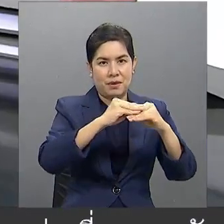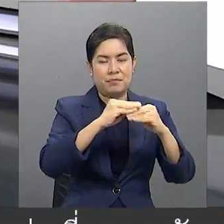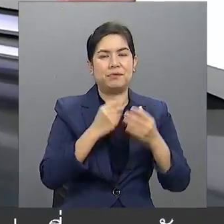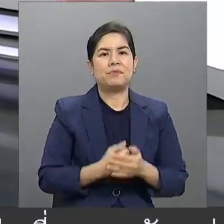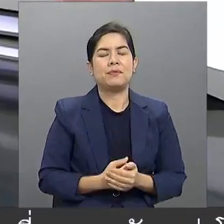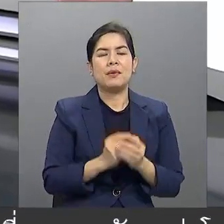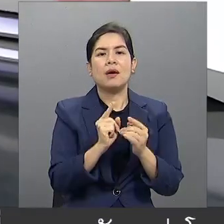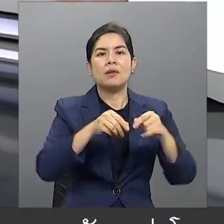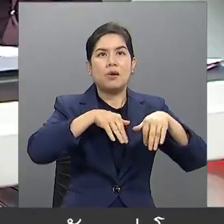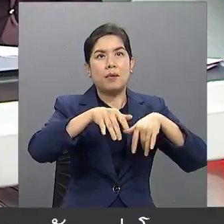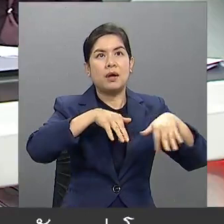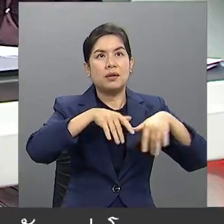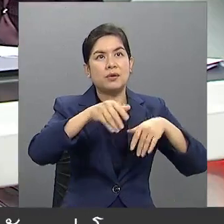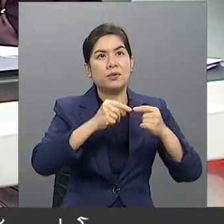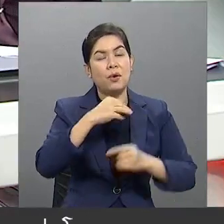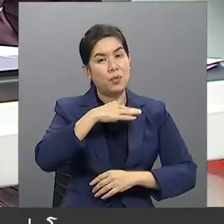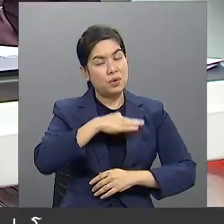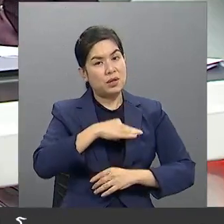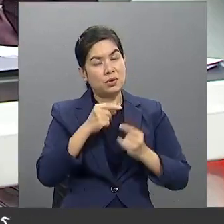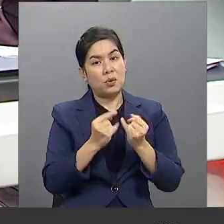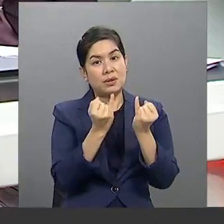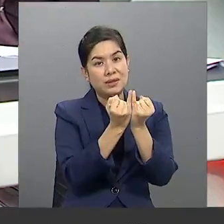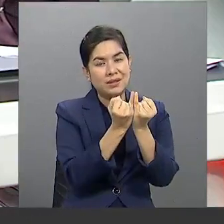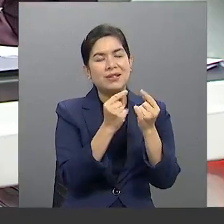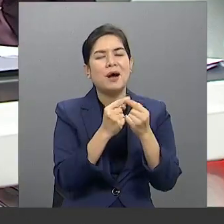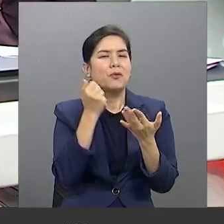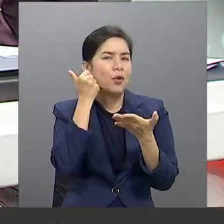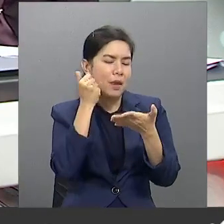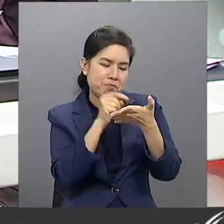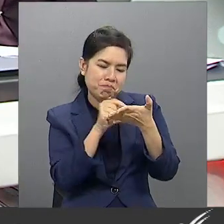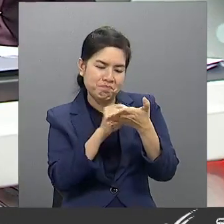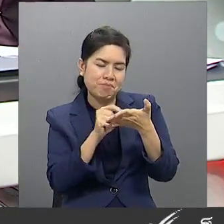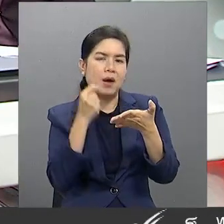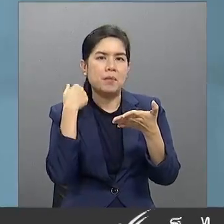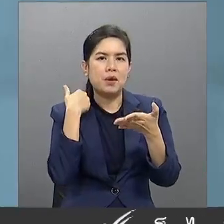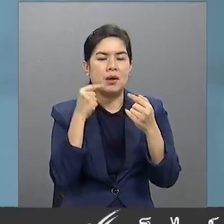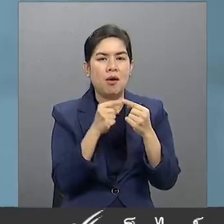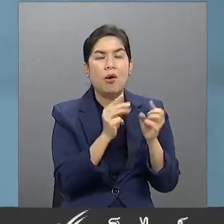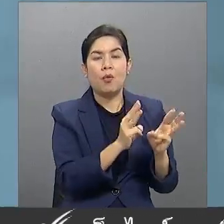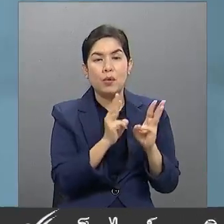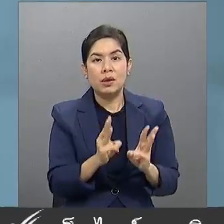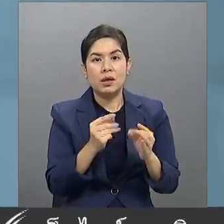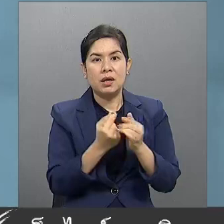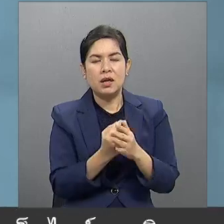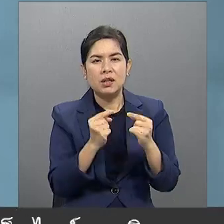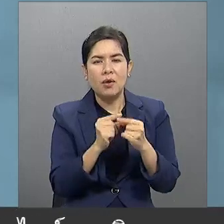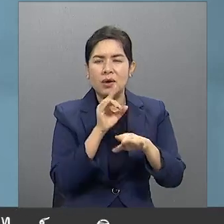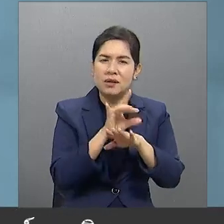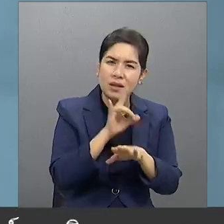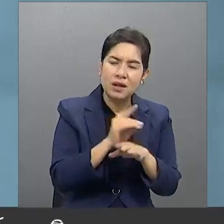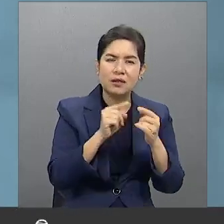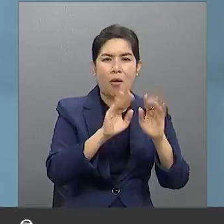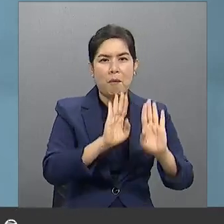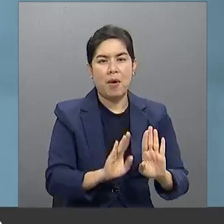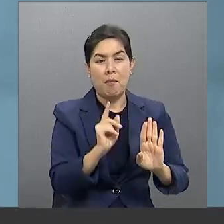นั้นเคยกับการใช้งานผ่านออนไลน์โดยเฉพาะมือถืออย่างนี้ก็ทำให้เกิดการขยายตัวต้องทำใหม่ๆเกิดขึ้นมาจริงๆนะคะแล้วก็รวดเร็วด้วยอย่างที่เราเห็นว่า